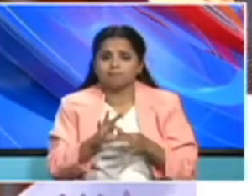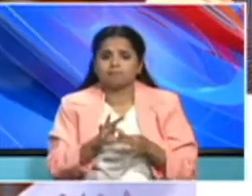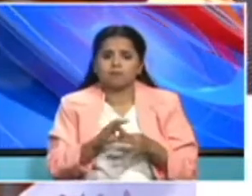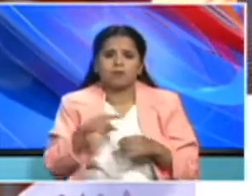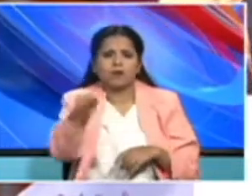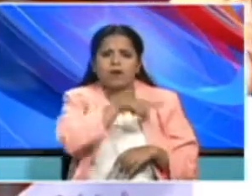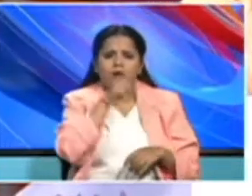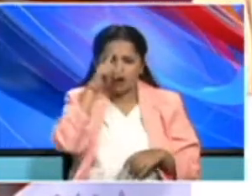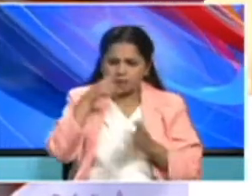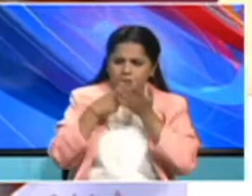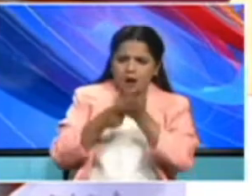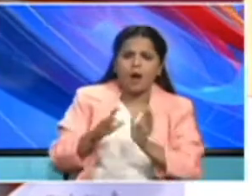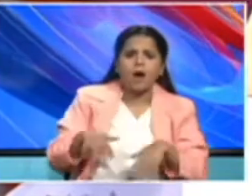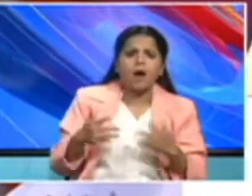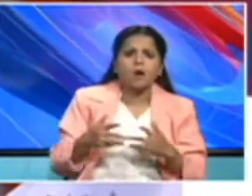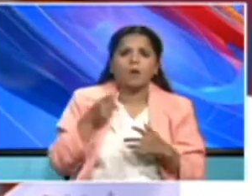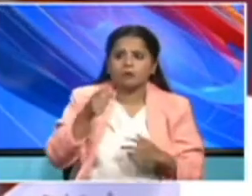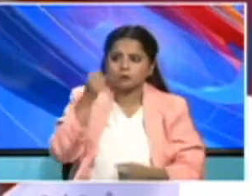है।